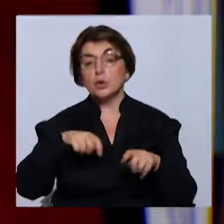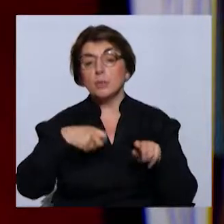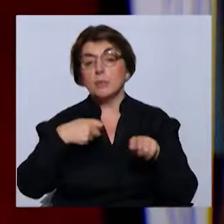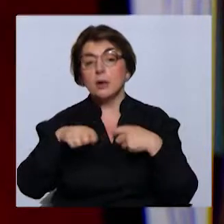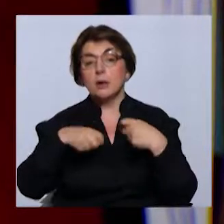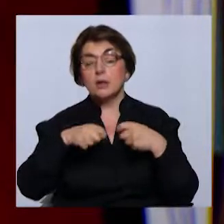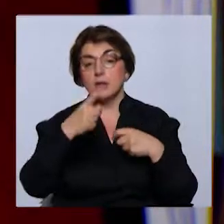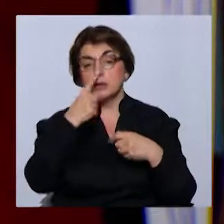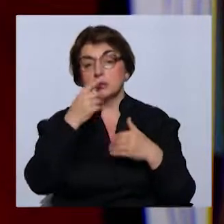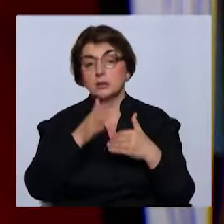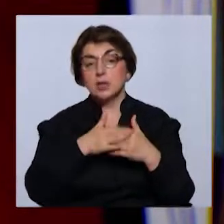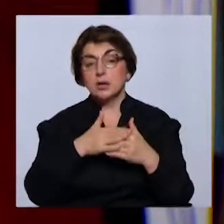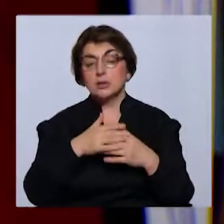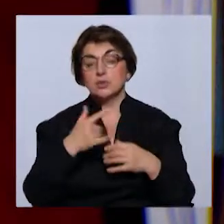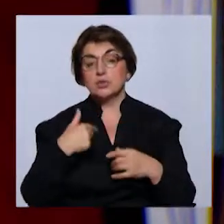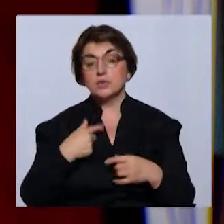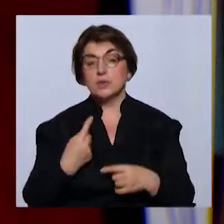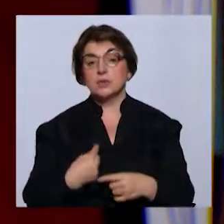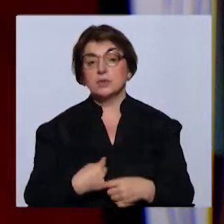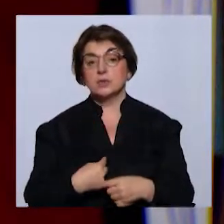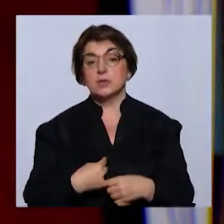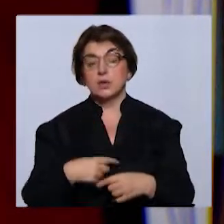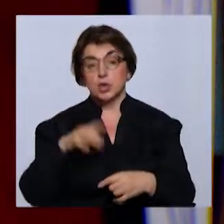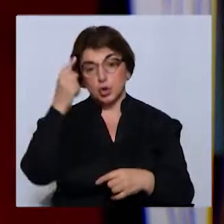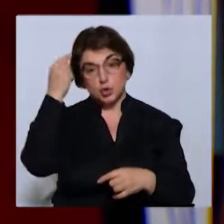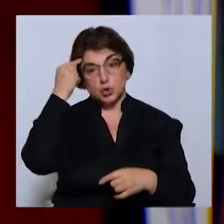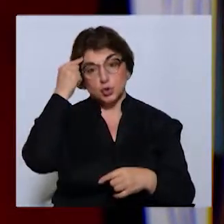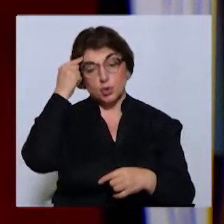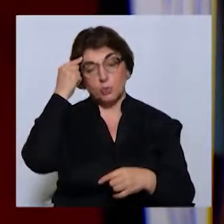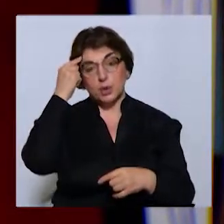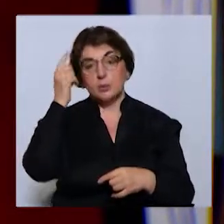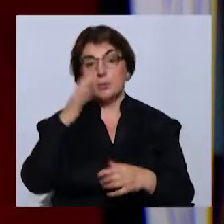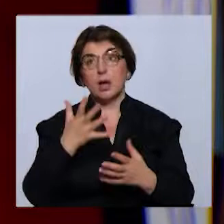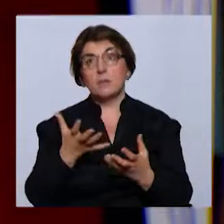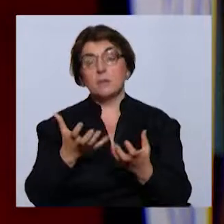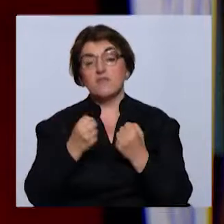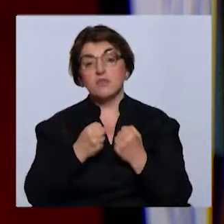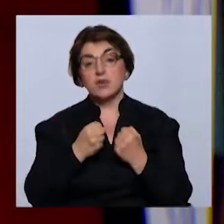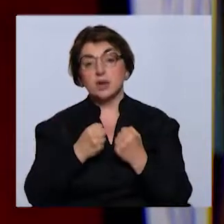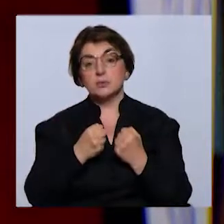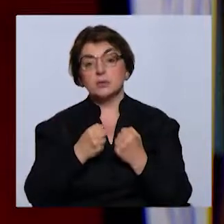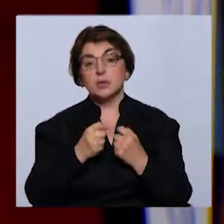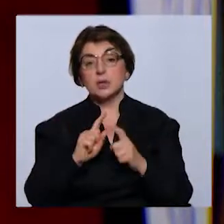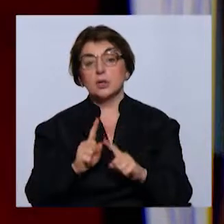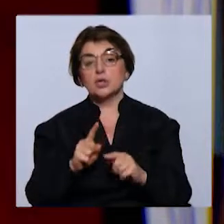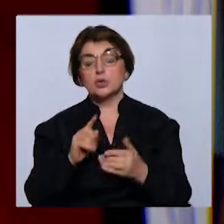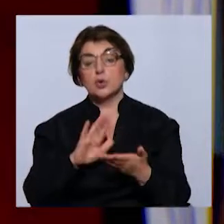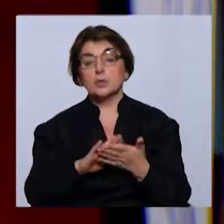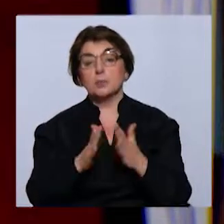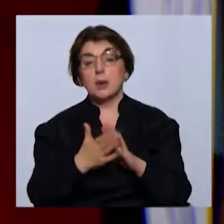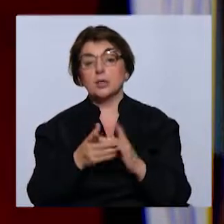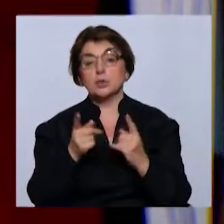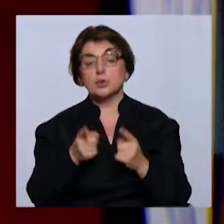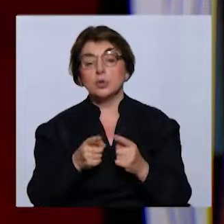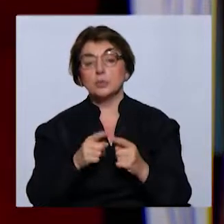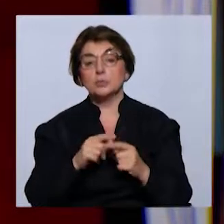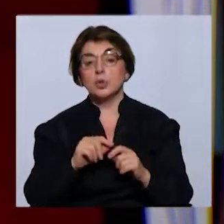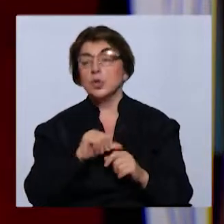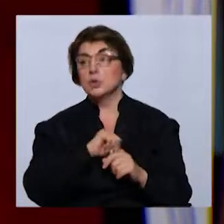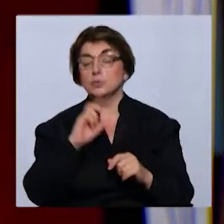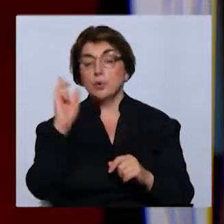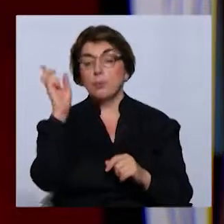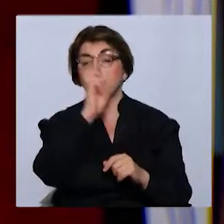და მანამდე ჩვენს დაუშვათ ცნობიერებამდე არ მივა, რომ ის ფაქტი, რომ გარემოს უნდა